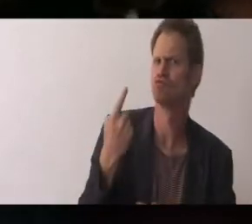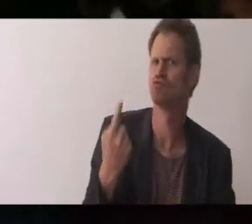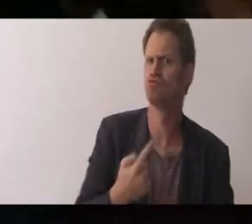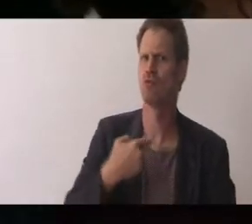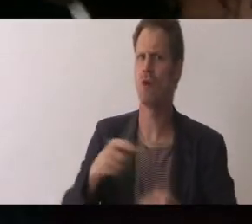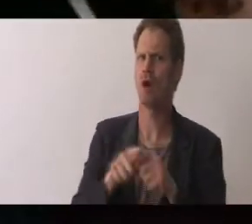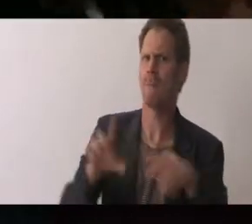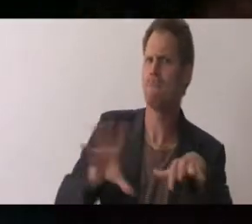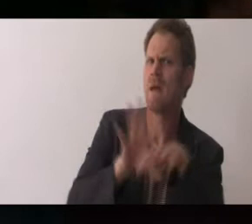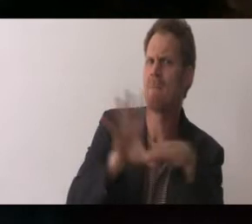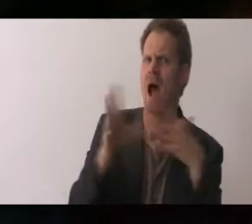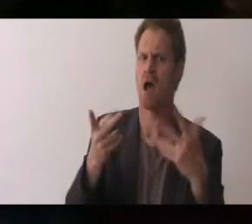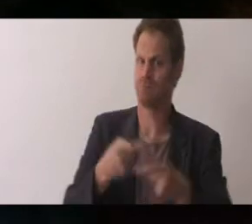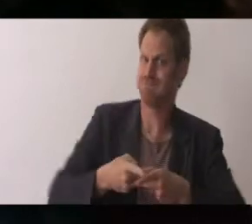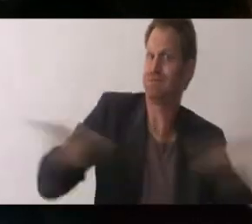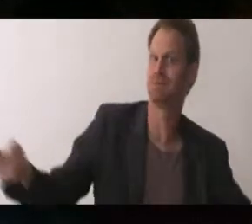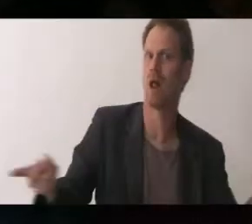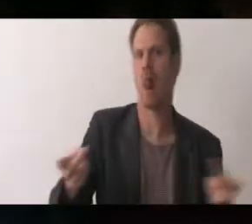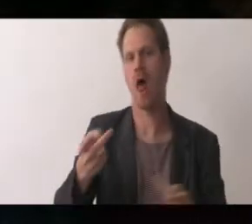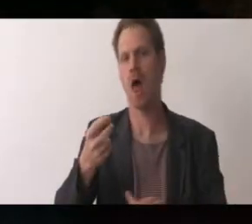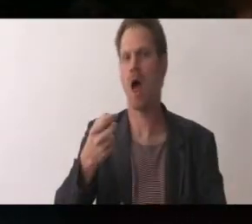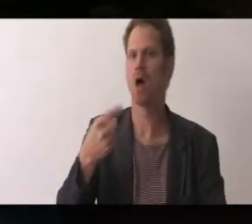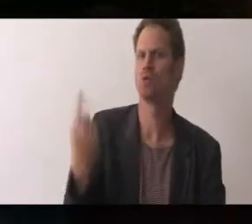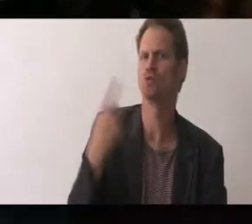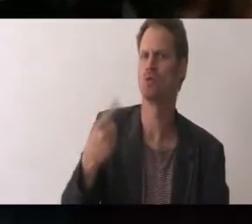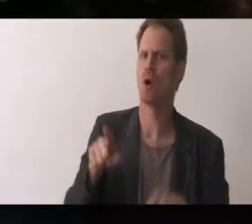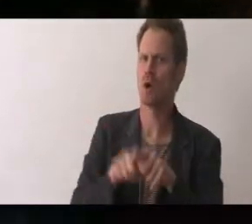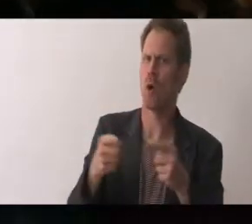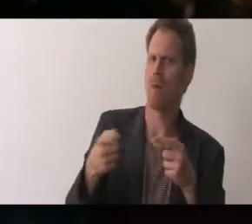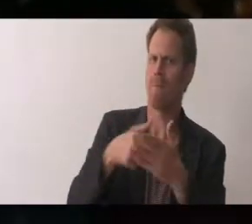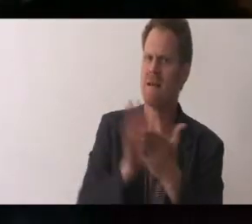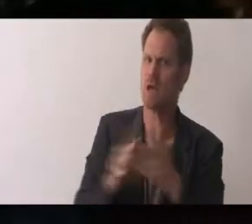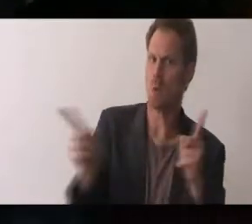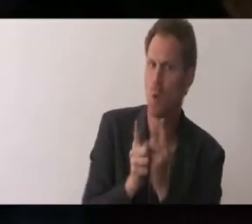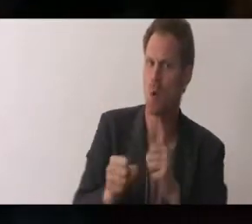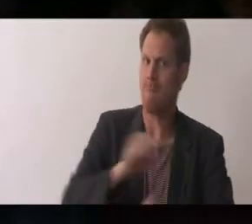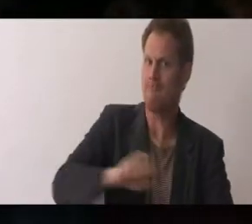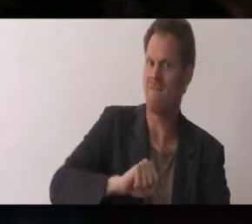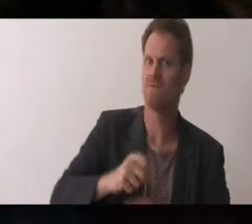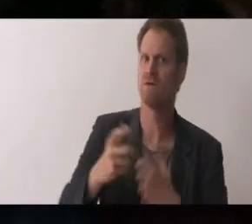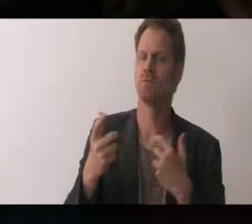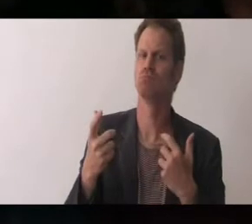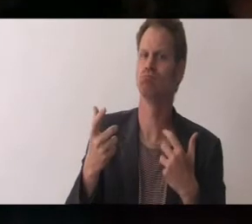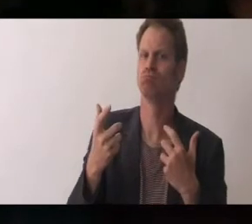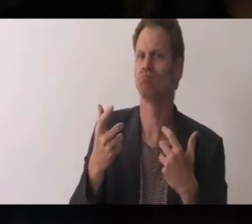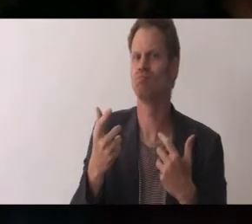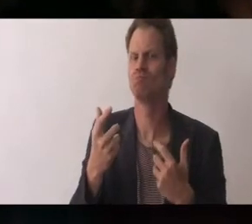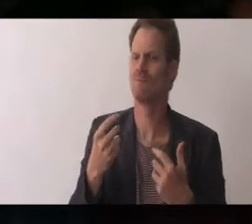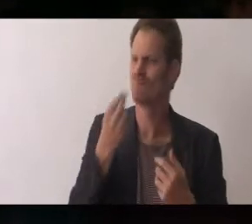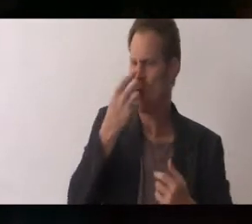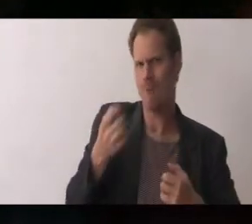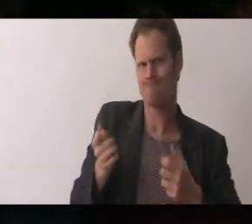fonctionné via des images très médiatisées, etc. On a toujours un message court, percutant. et on s'est dit qu